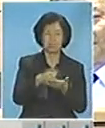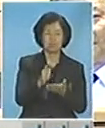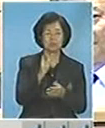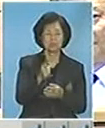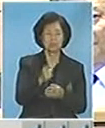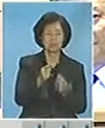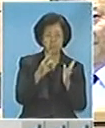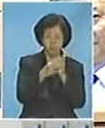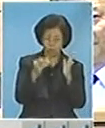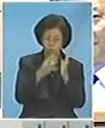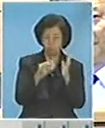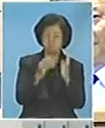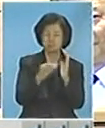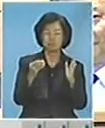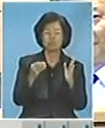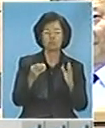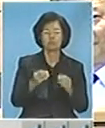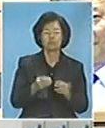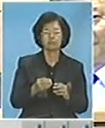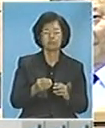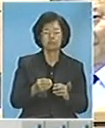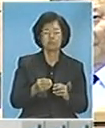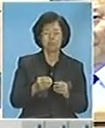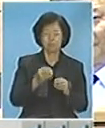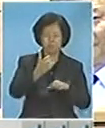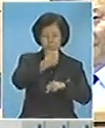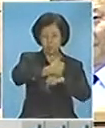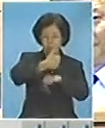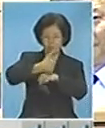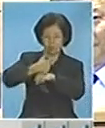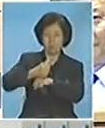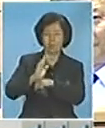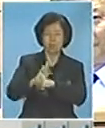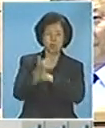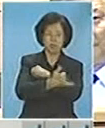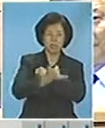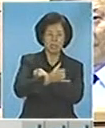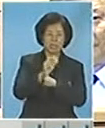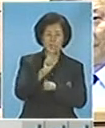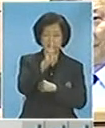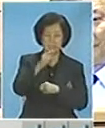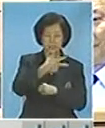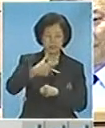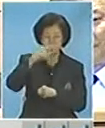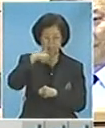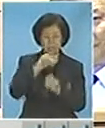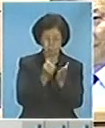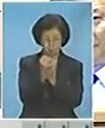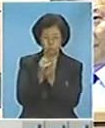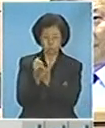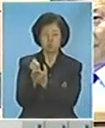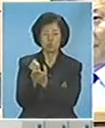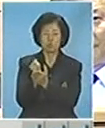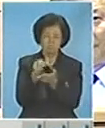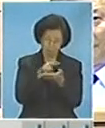รมโดยเฉพาะผู้นำประเทศให้มีการใช้ภาษาไทยที่ถูกต้องการ